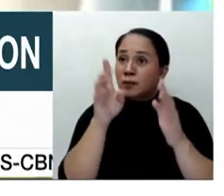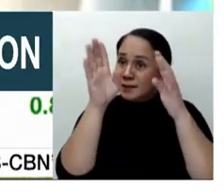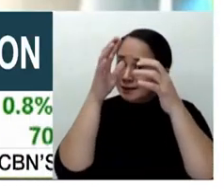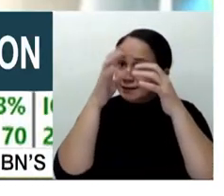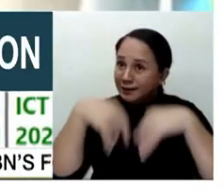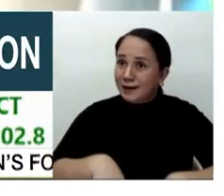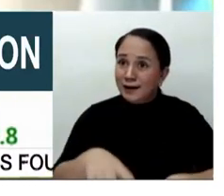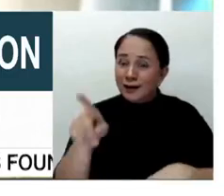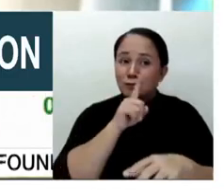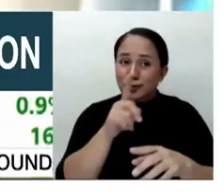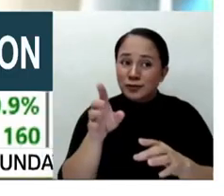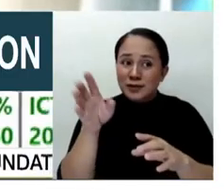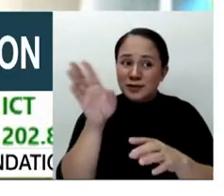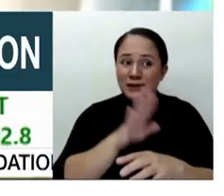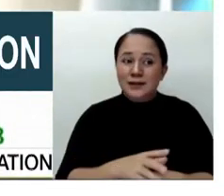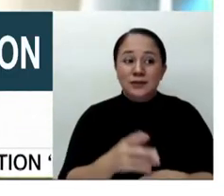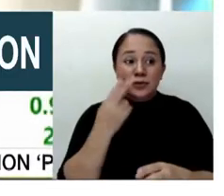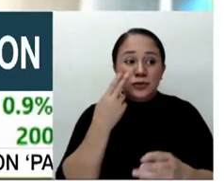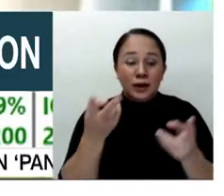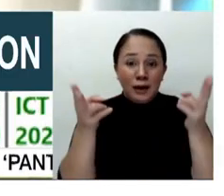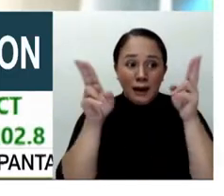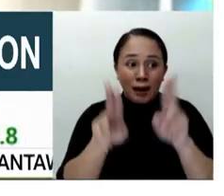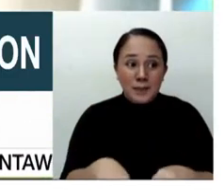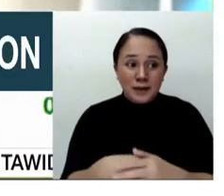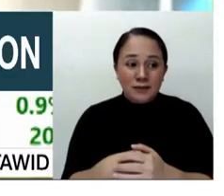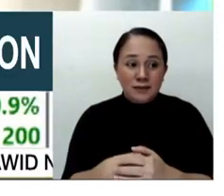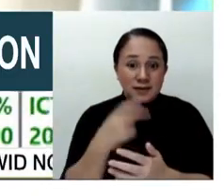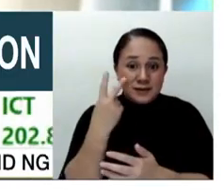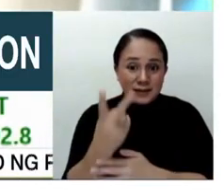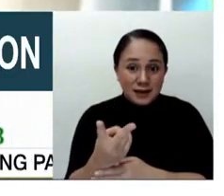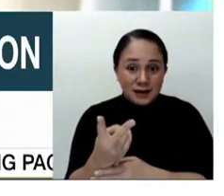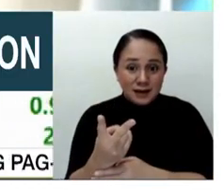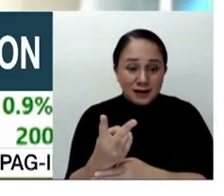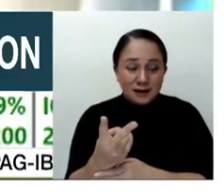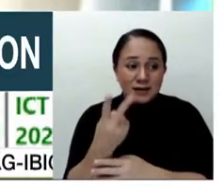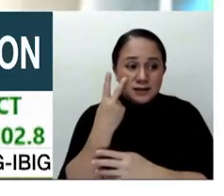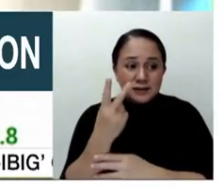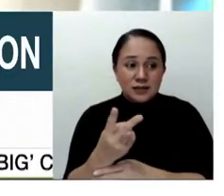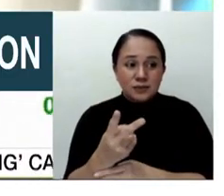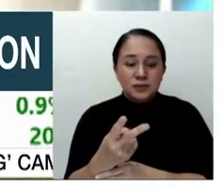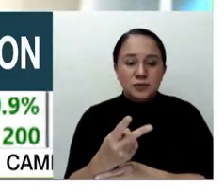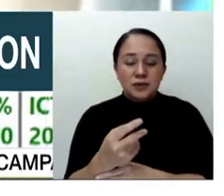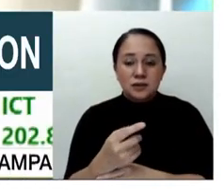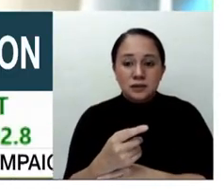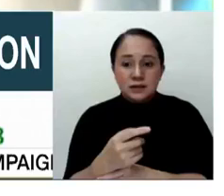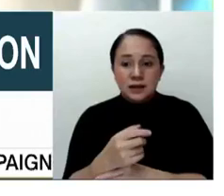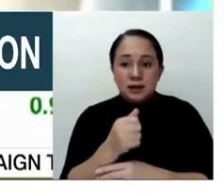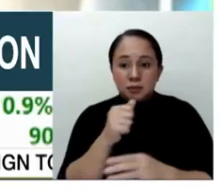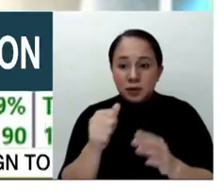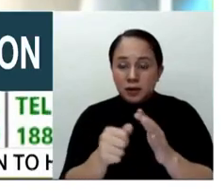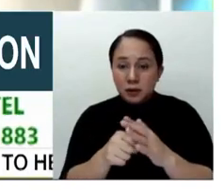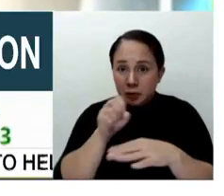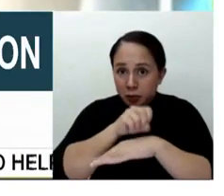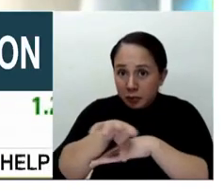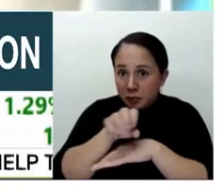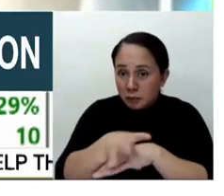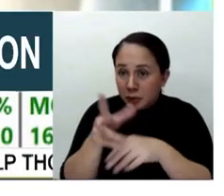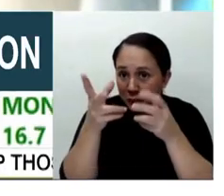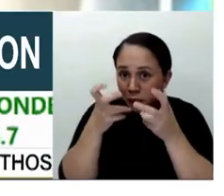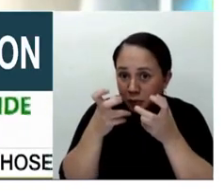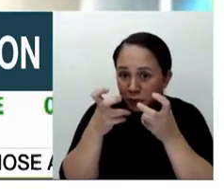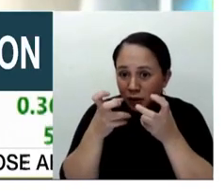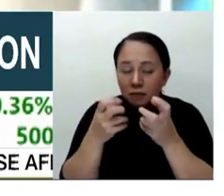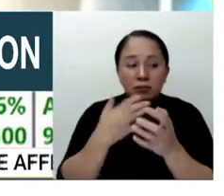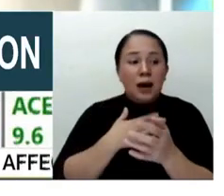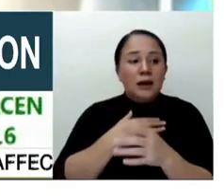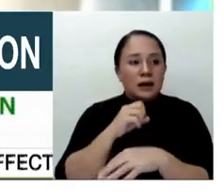know, as it happened, prophetic ka eh. Heady heeded my advice at the time. Not advice really, but you